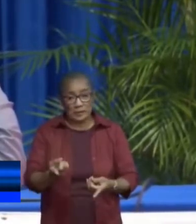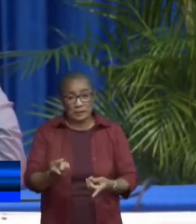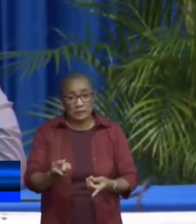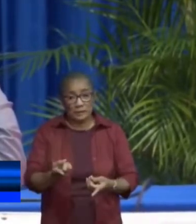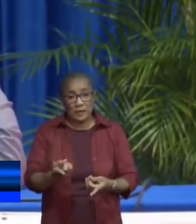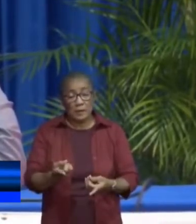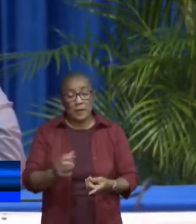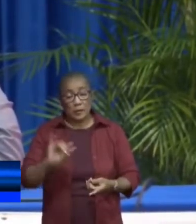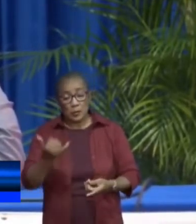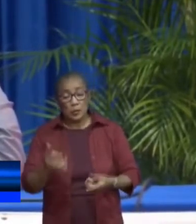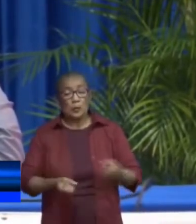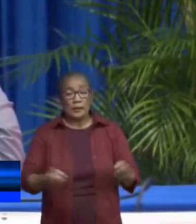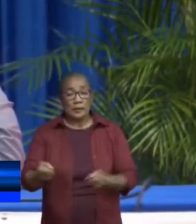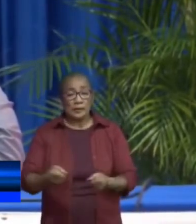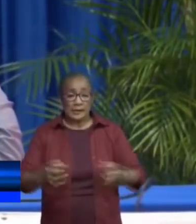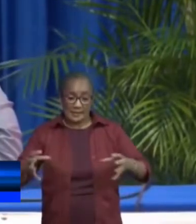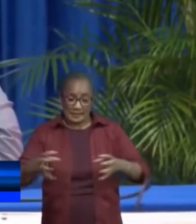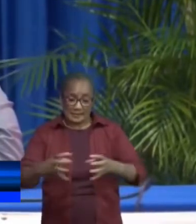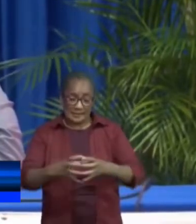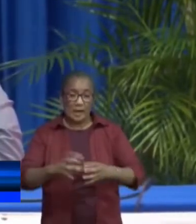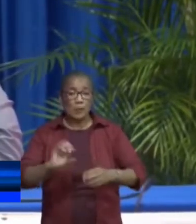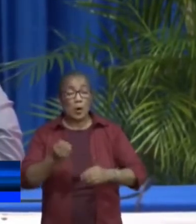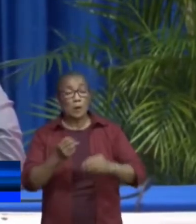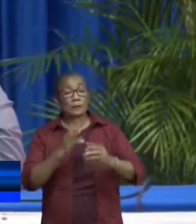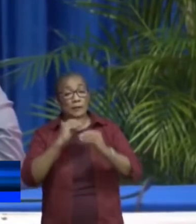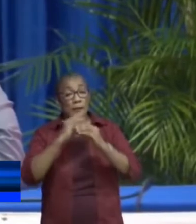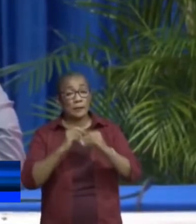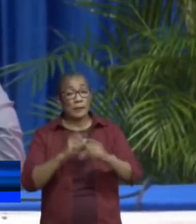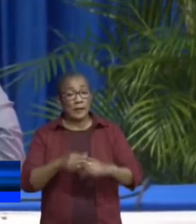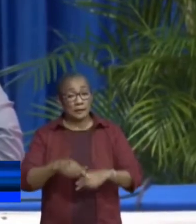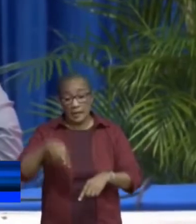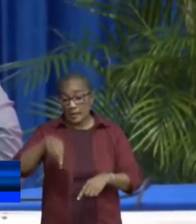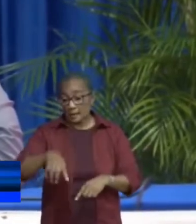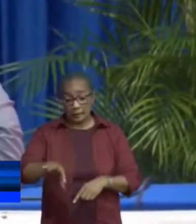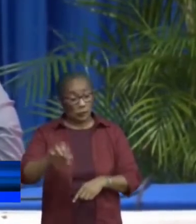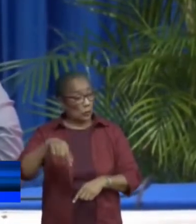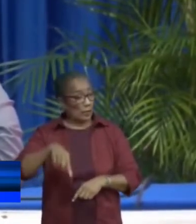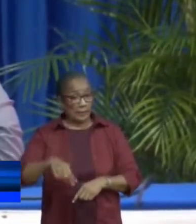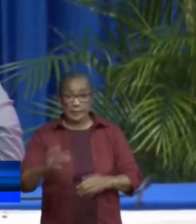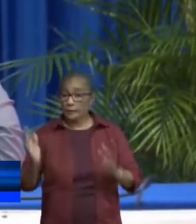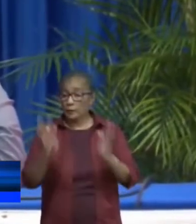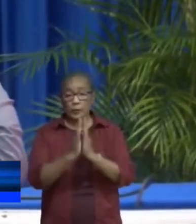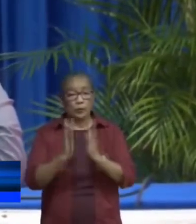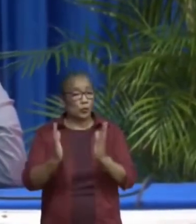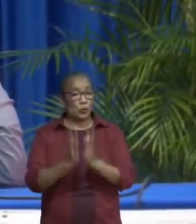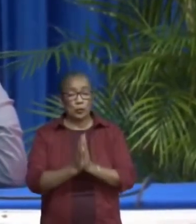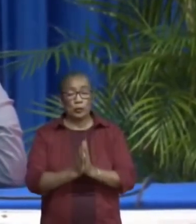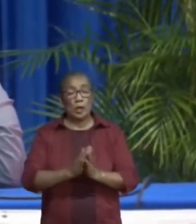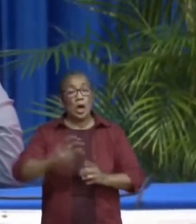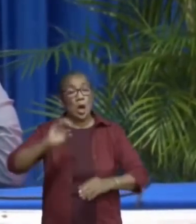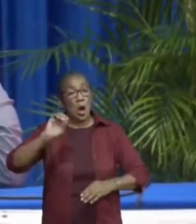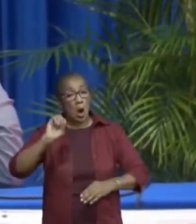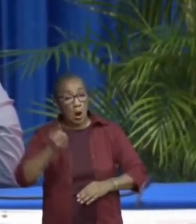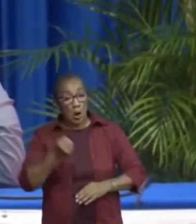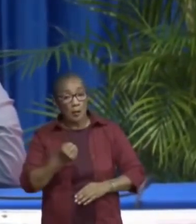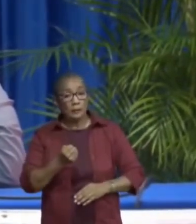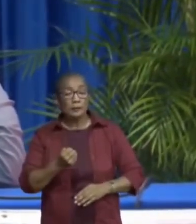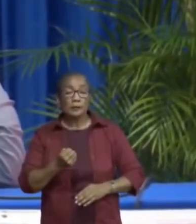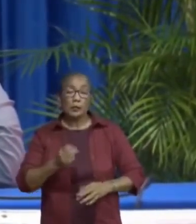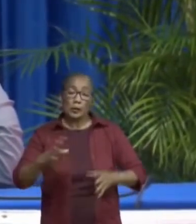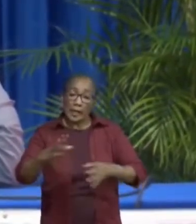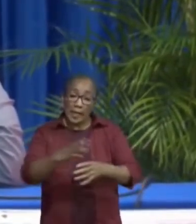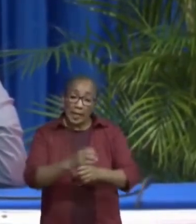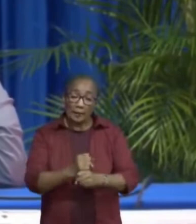nieuwe regering aan tafel zullen gaan om, als het niet lukt in deze periode, om dus zo'n productiefonds in werking te